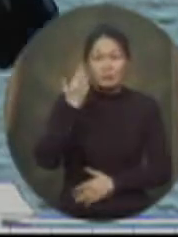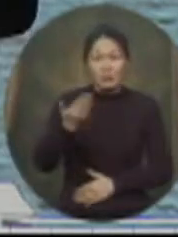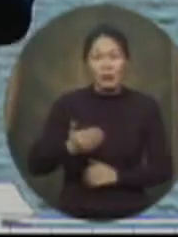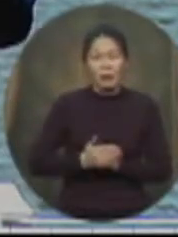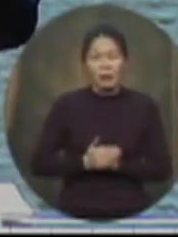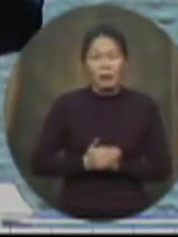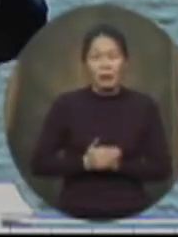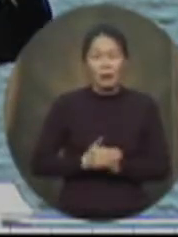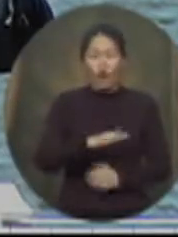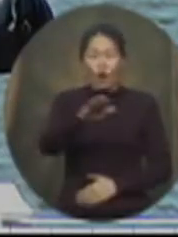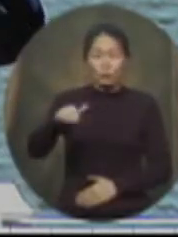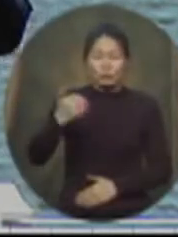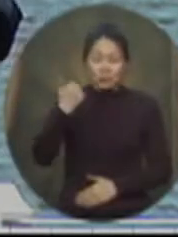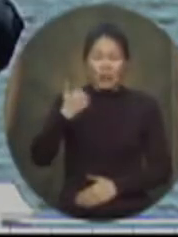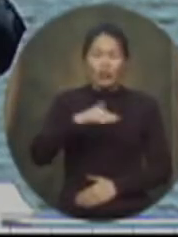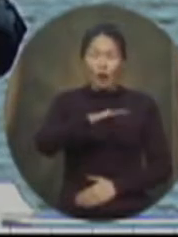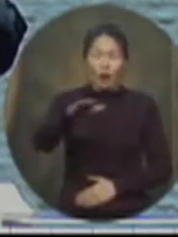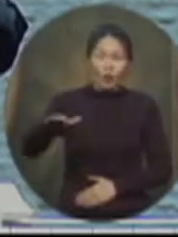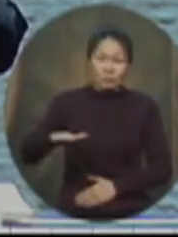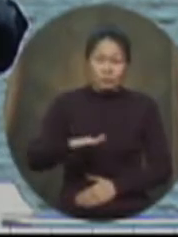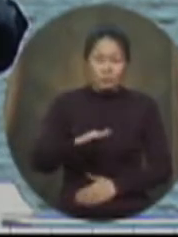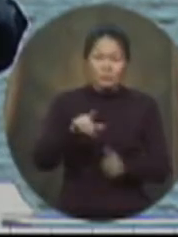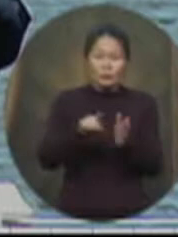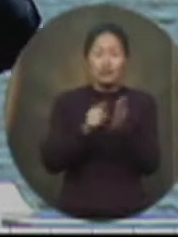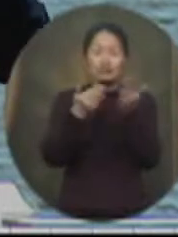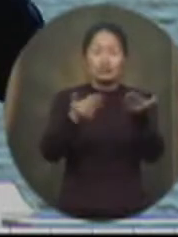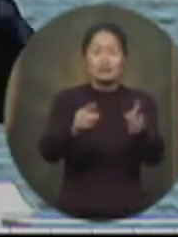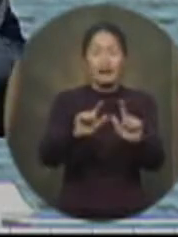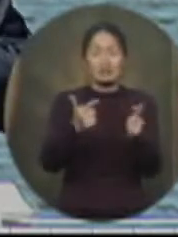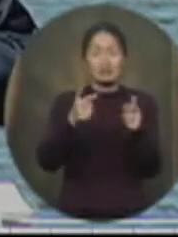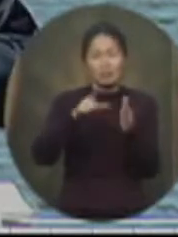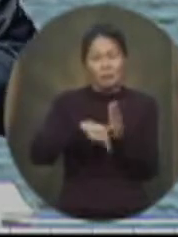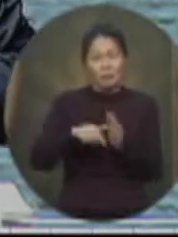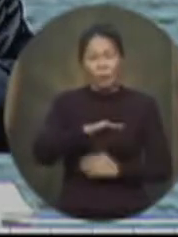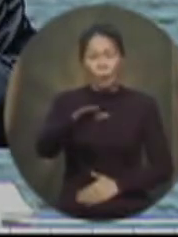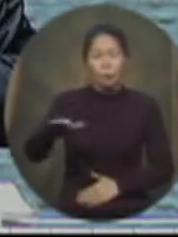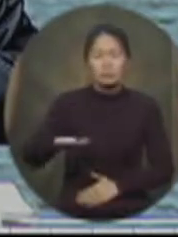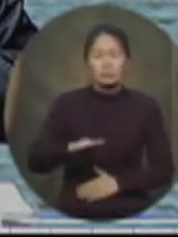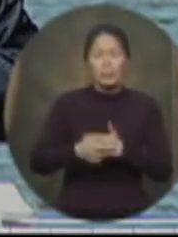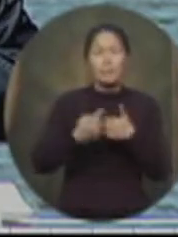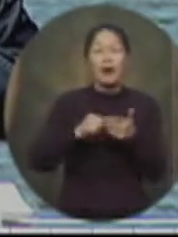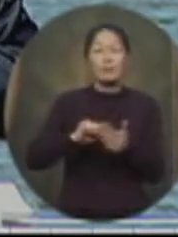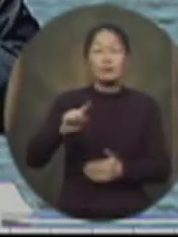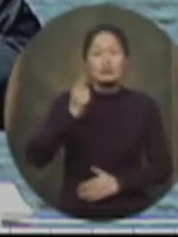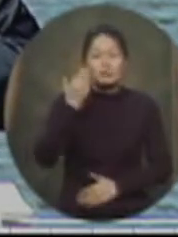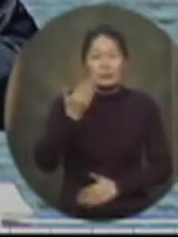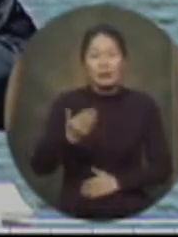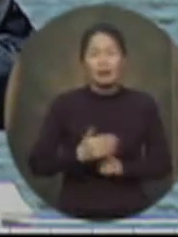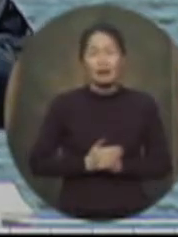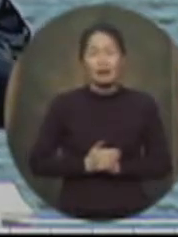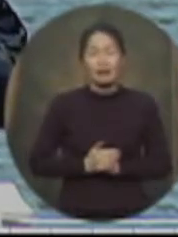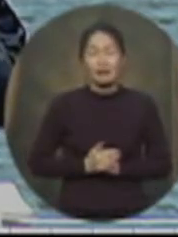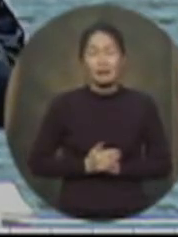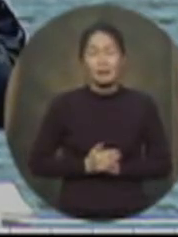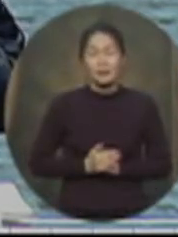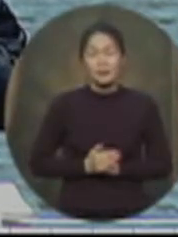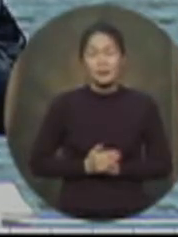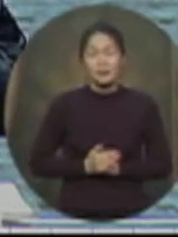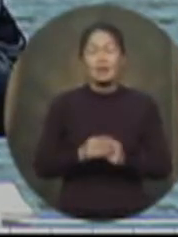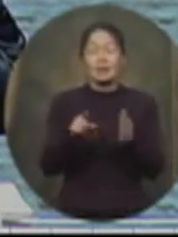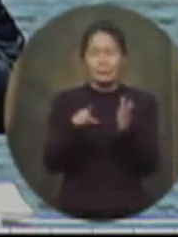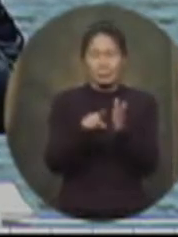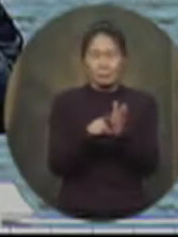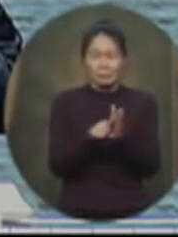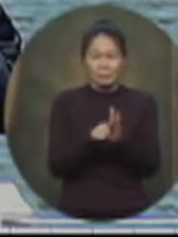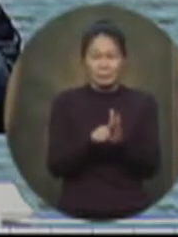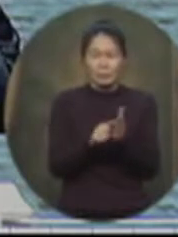여러분 누가 여러분을 믿지 않을 때 그 때 여러분은 어떤 마음이 세요 믿지 않는